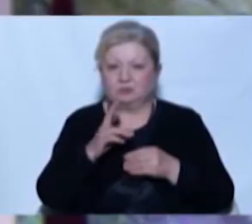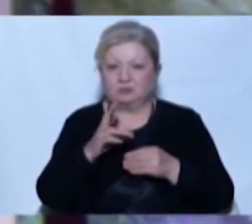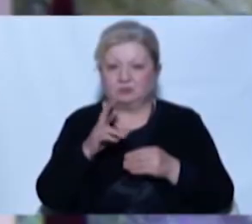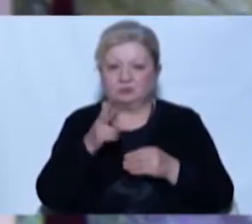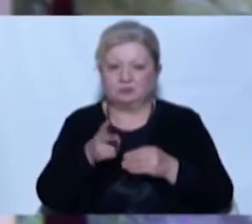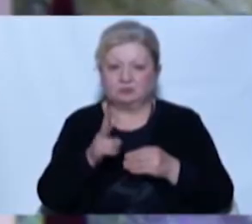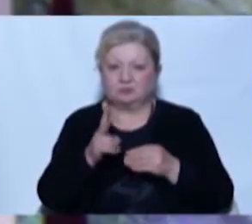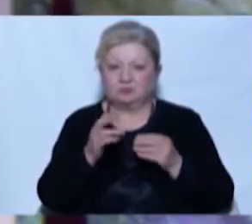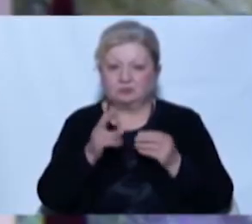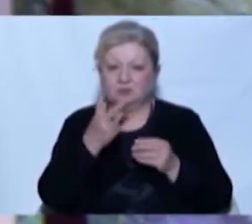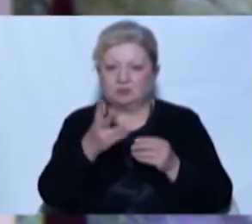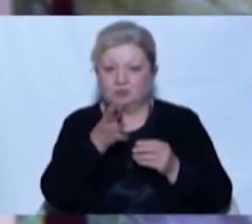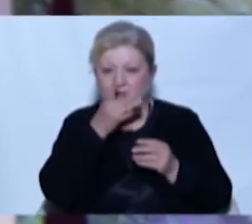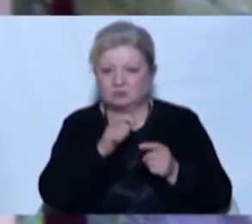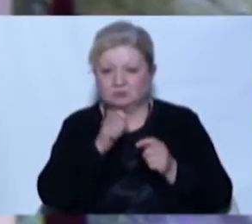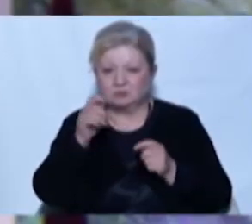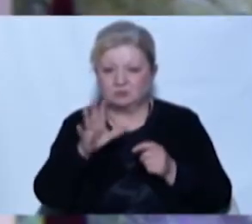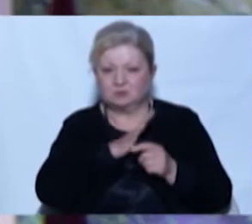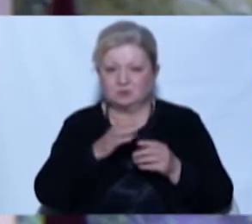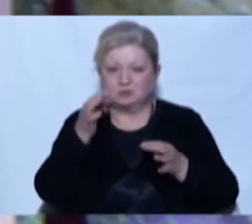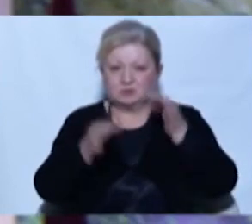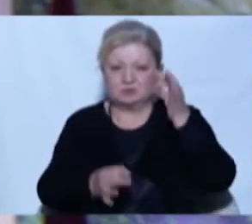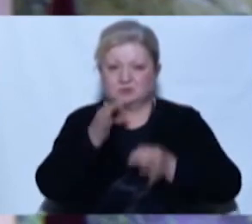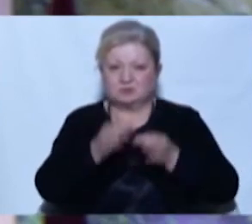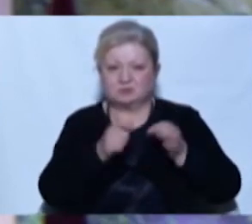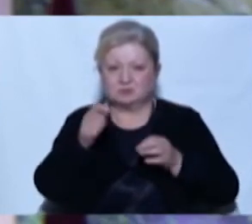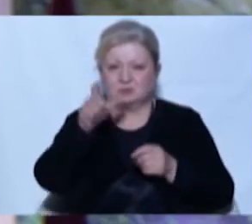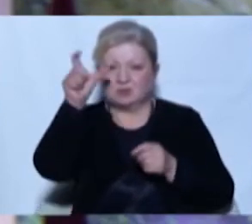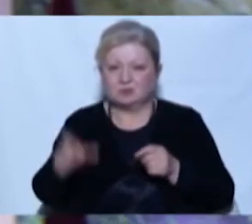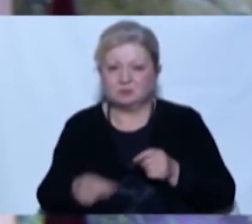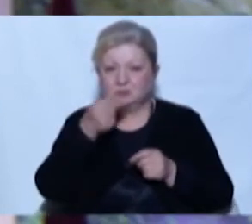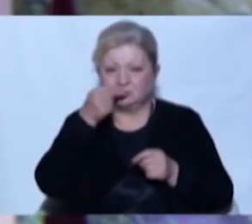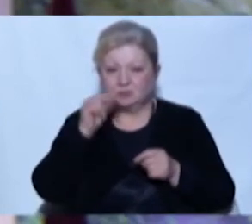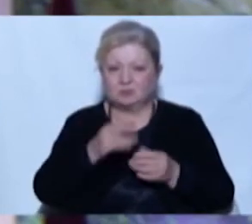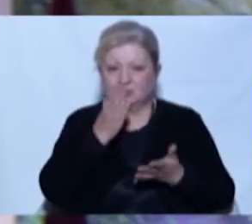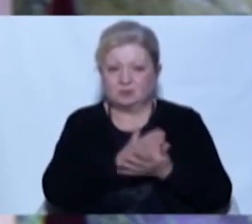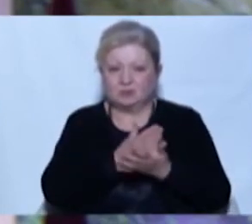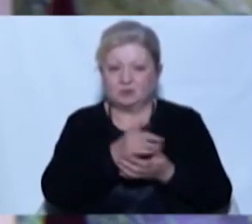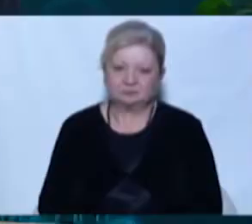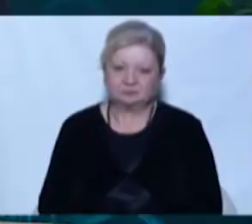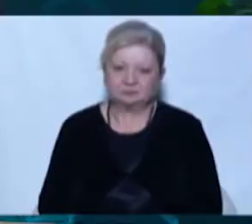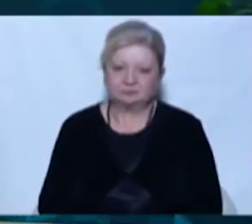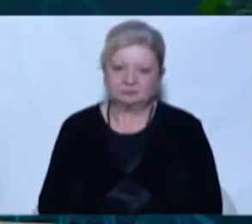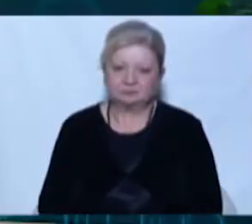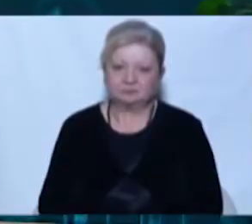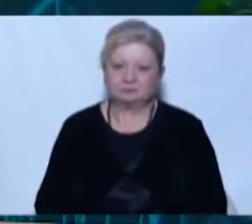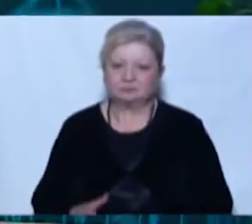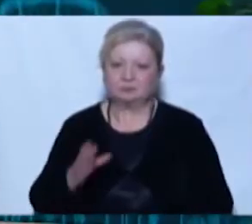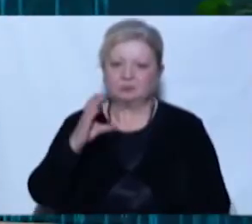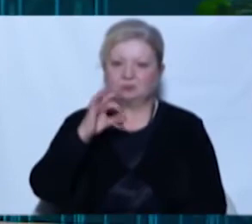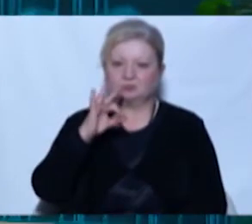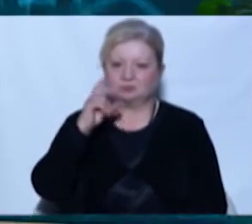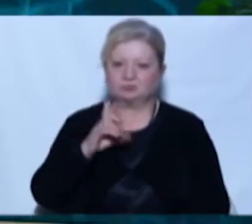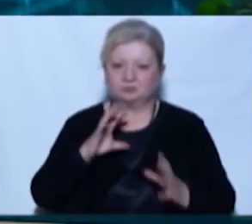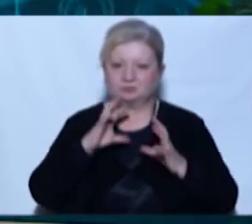საერთაშორისო ტრიბუნალს, როგორც ადამიანი, რომელმაც ჩაიდინა დანაშაული კაცობრიობის წინაშე. Სოციალისტური